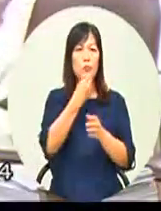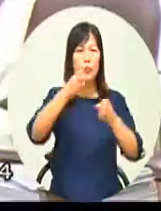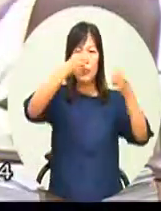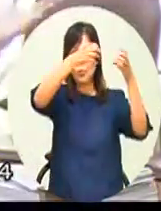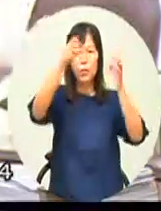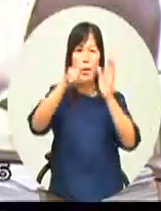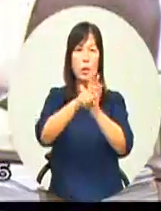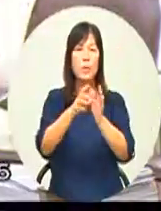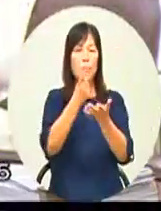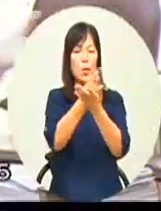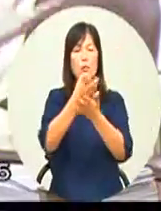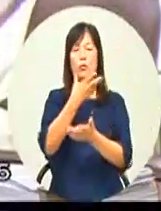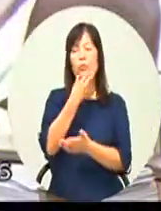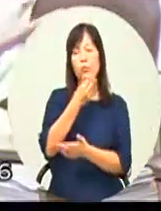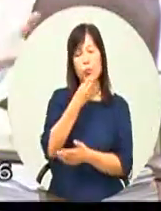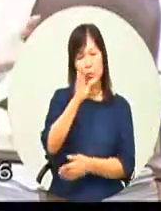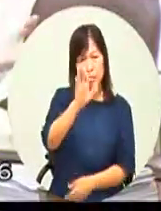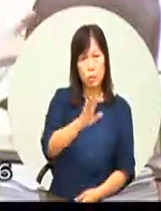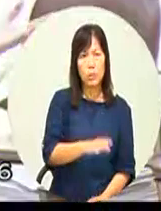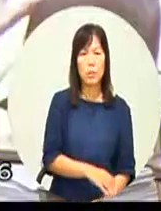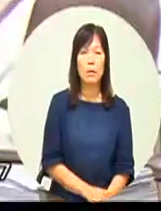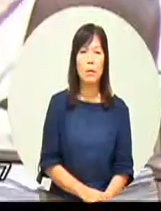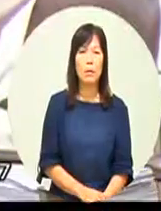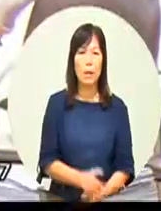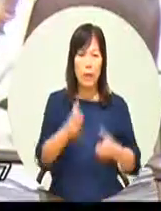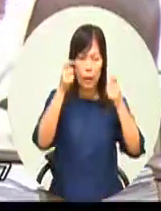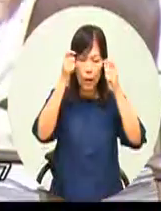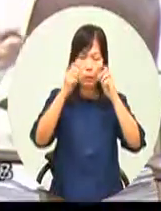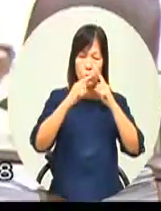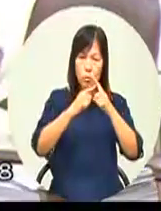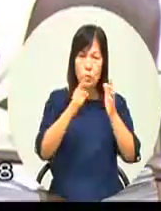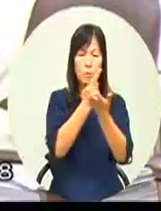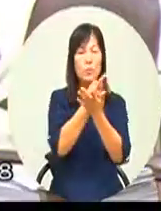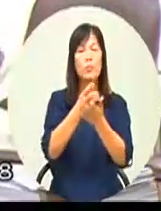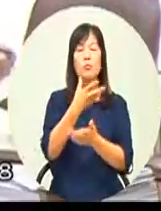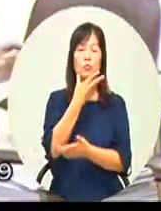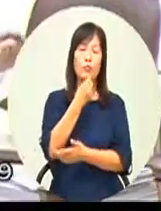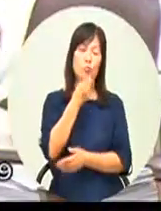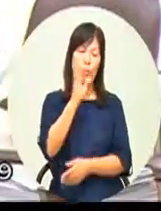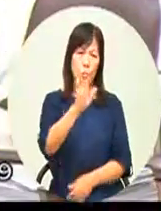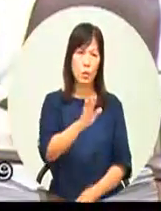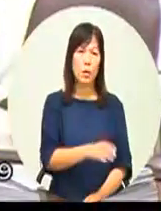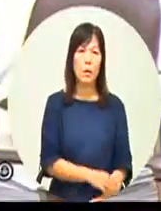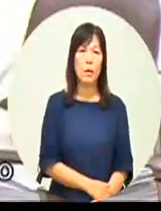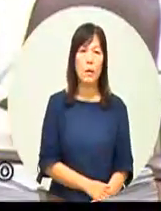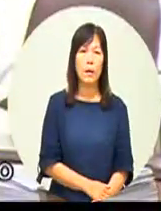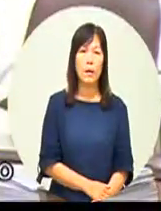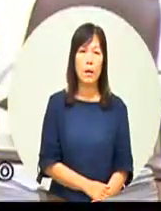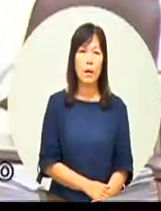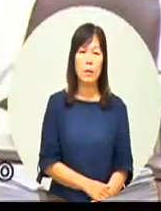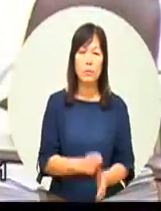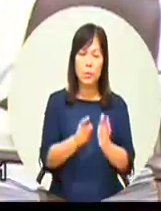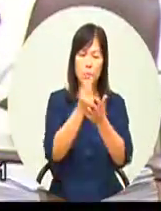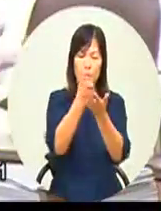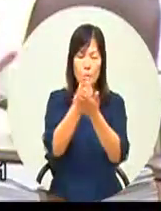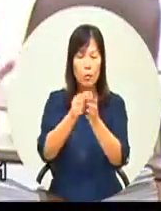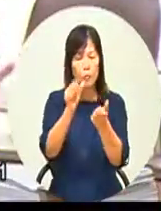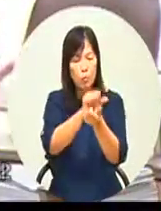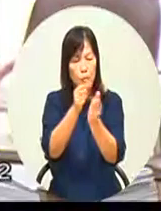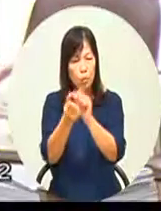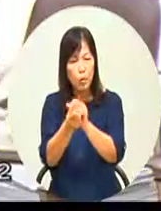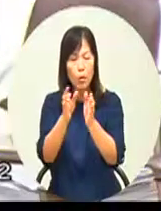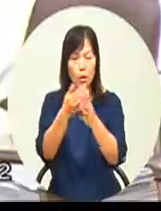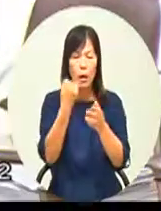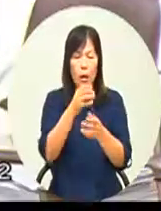们大家都很有福气的人，所以我们高雄人就是大家都很有福气的，互相小本福气，所以我们不会有问